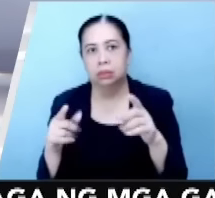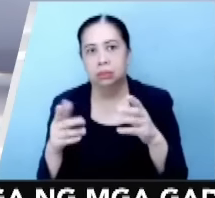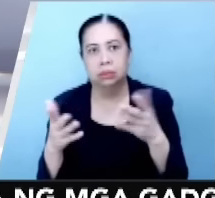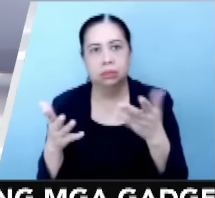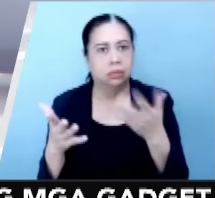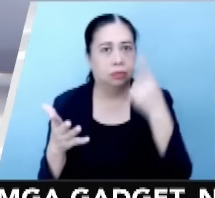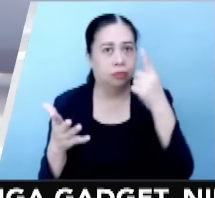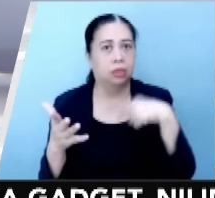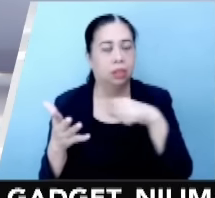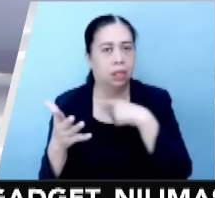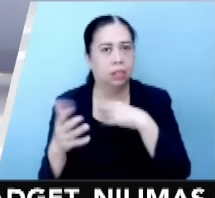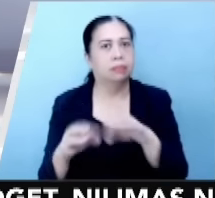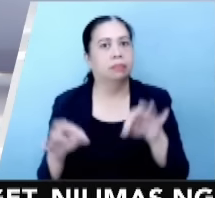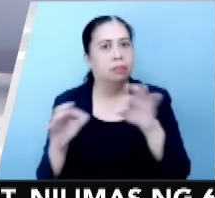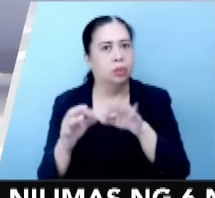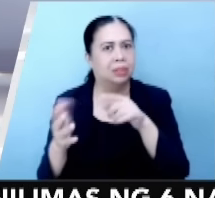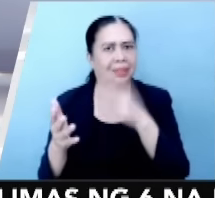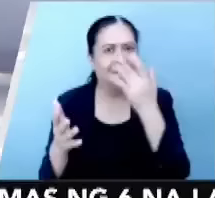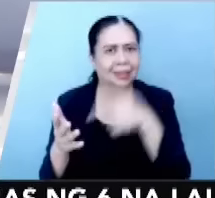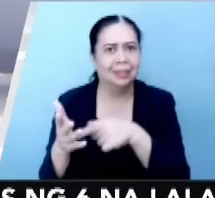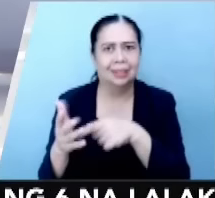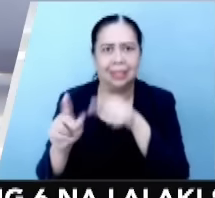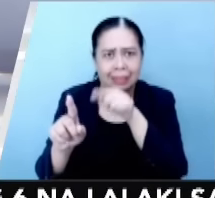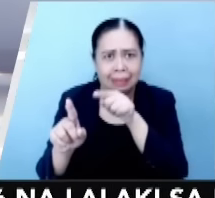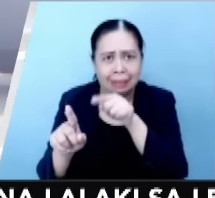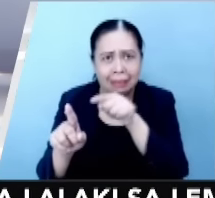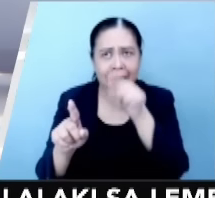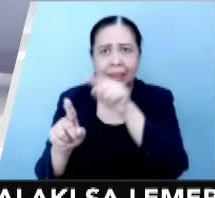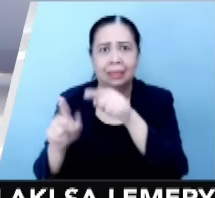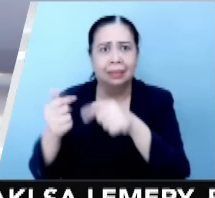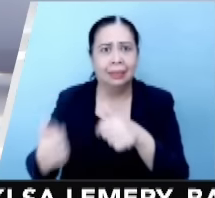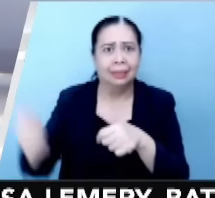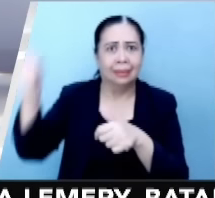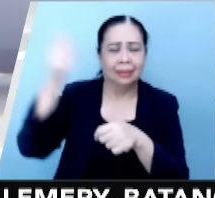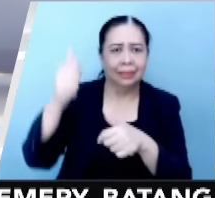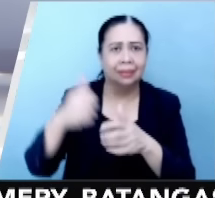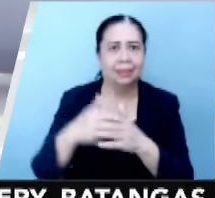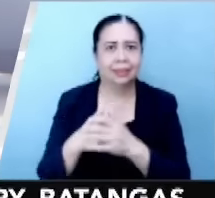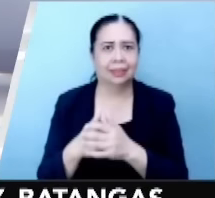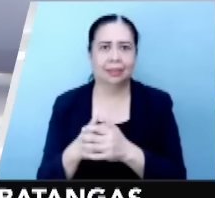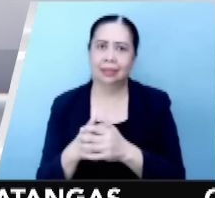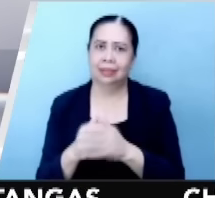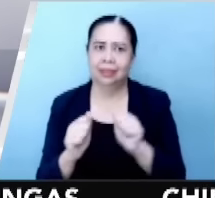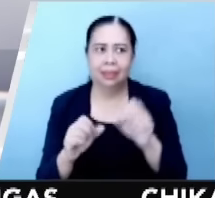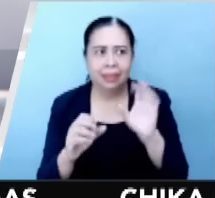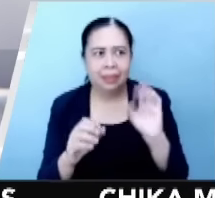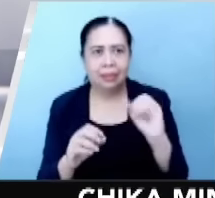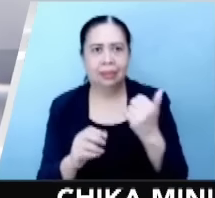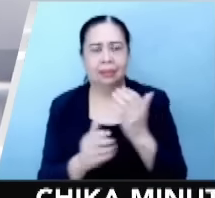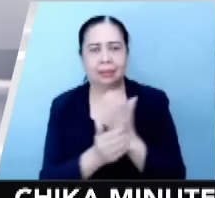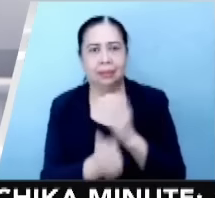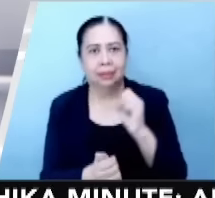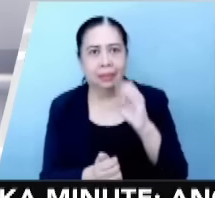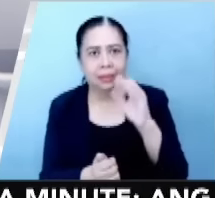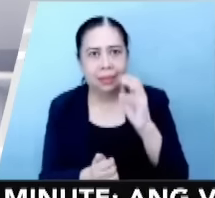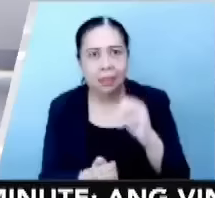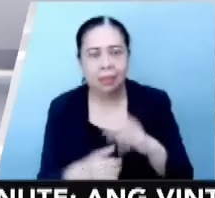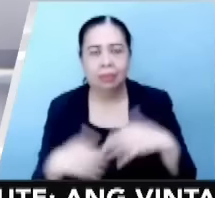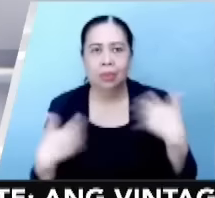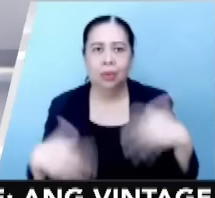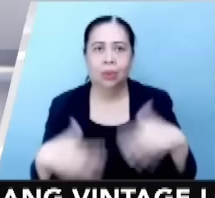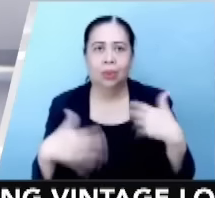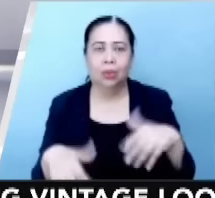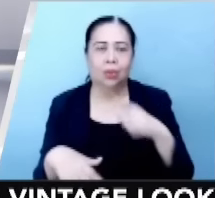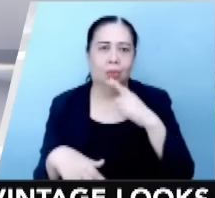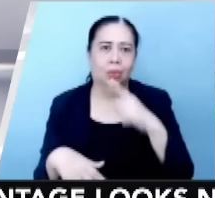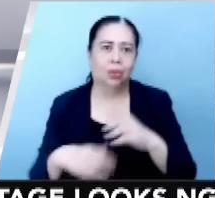nakatakot yyun kasi itong mga to they have the skill set to do the scam activities a point in time would come na